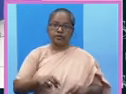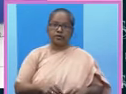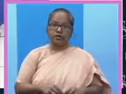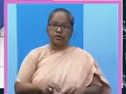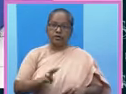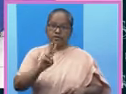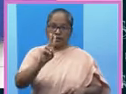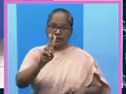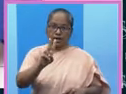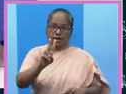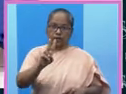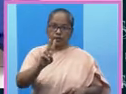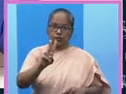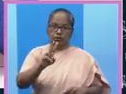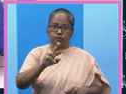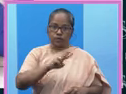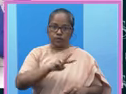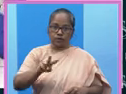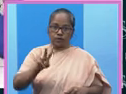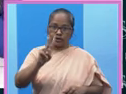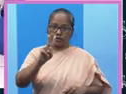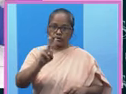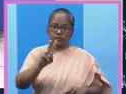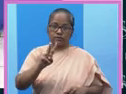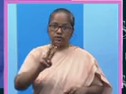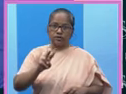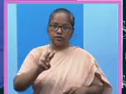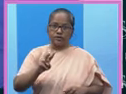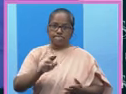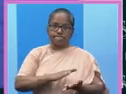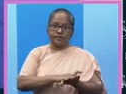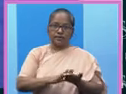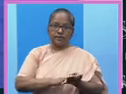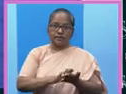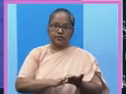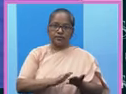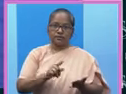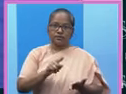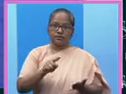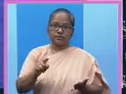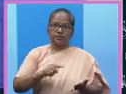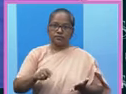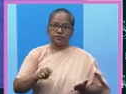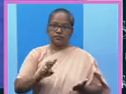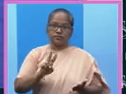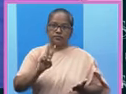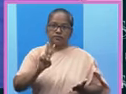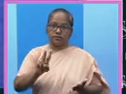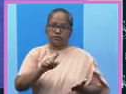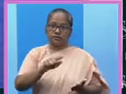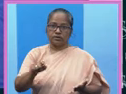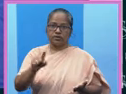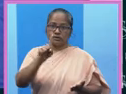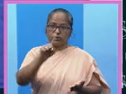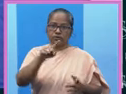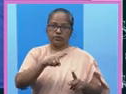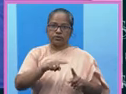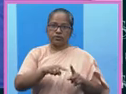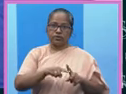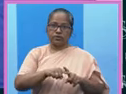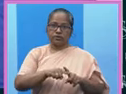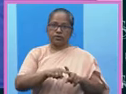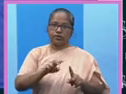இங்கே எத்தனை, 2. 2 பாகத்தில் 1 எனில் அப்போ அதனுடைய பரப்பளவு என்ன கிடைக்கும், 2 ல் 1 இன்ட்டு